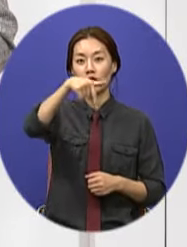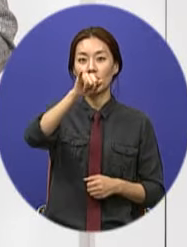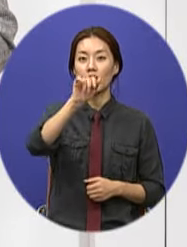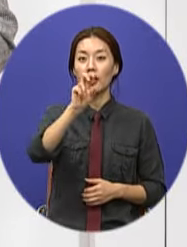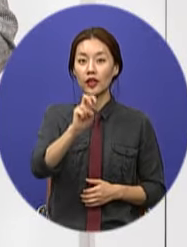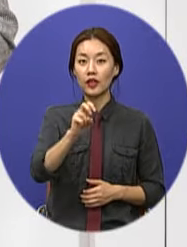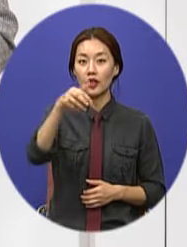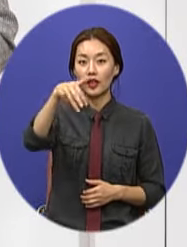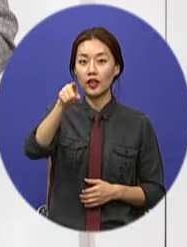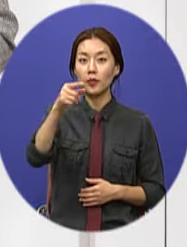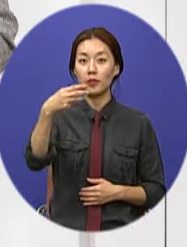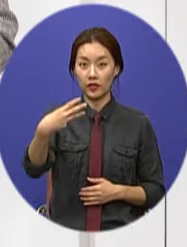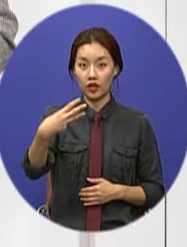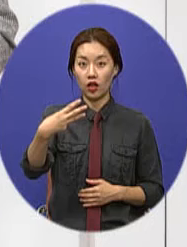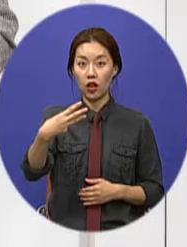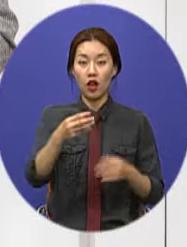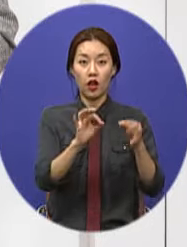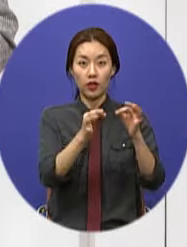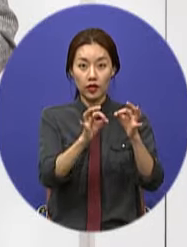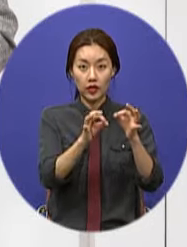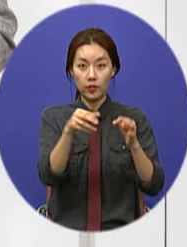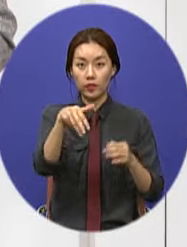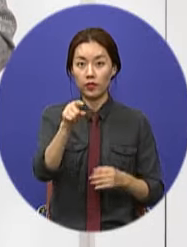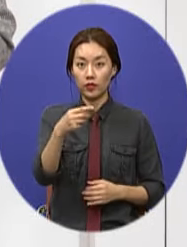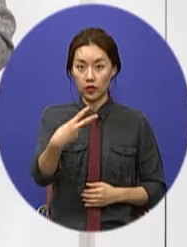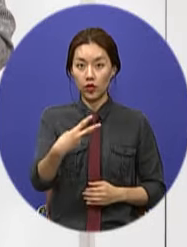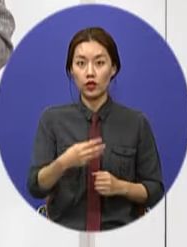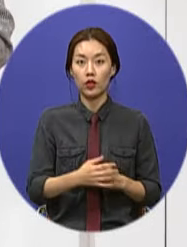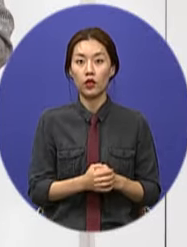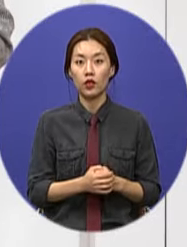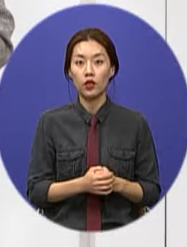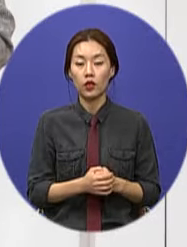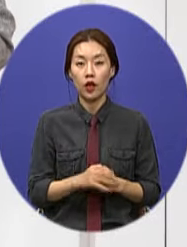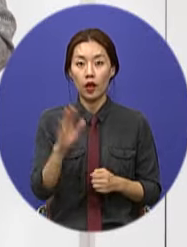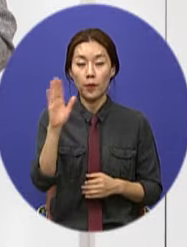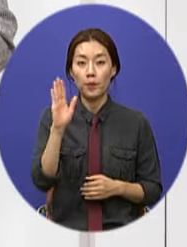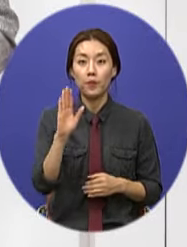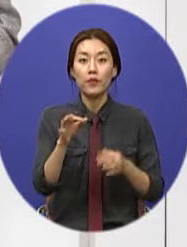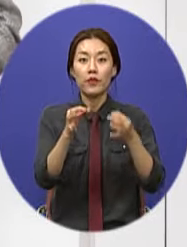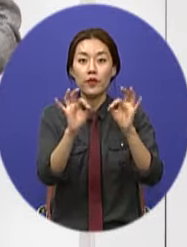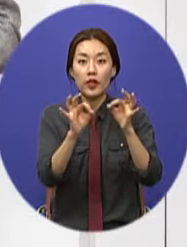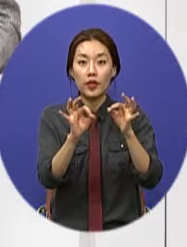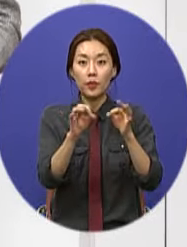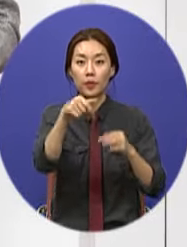김철. 김철. 김철님.